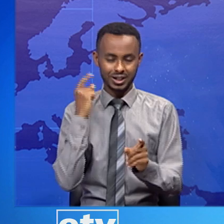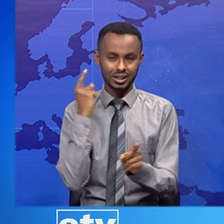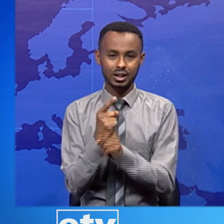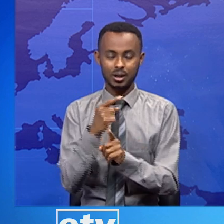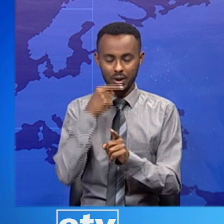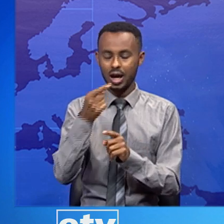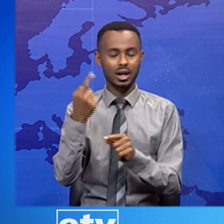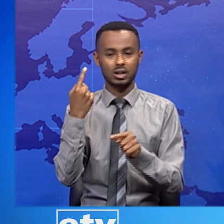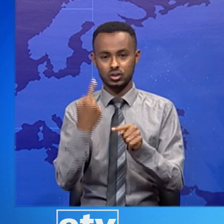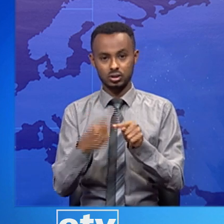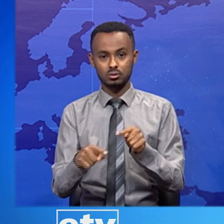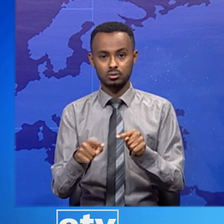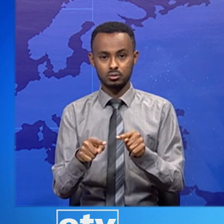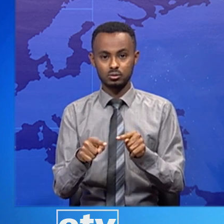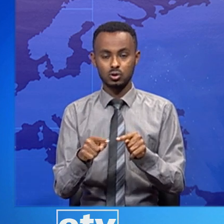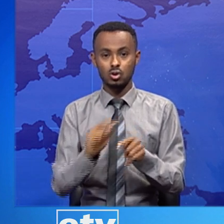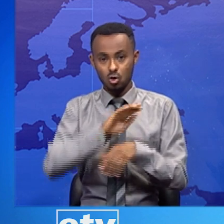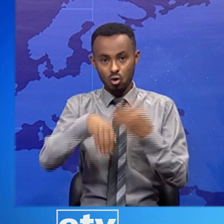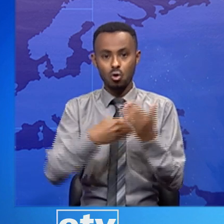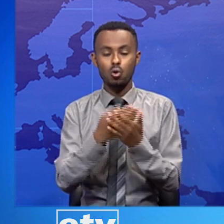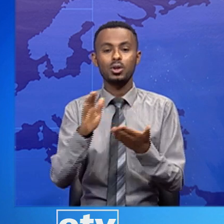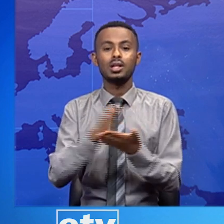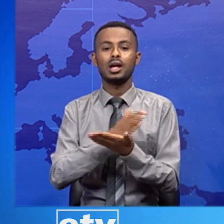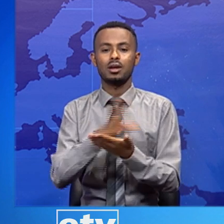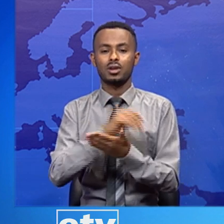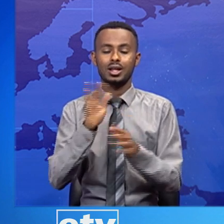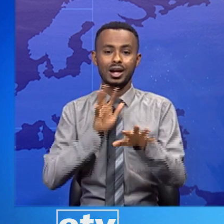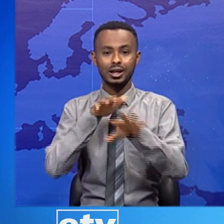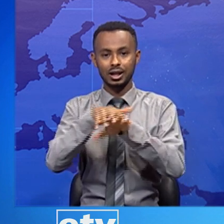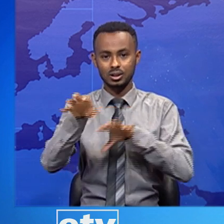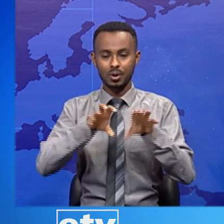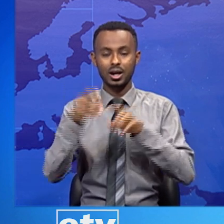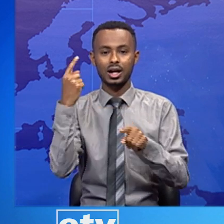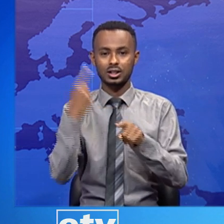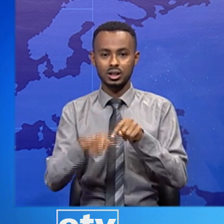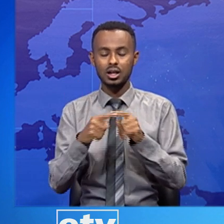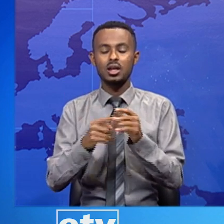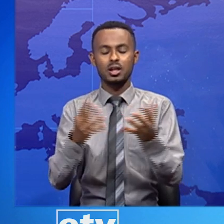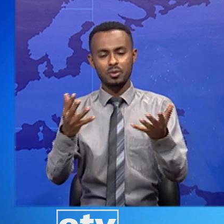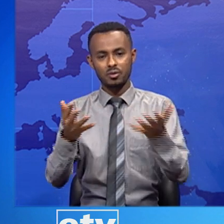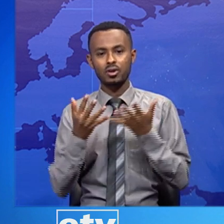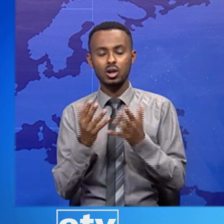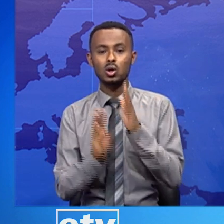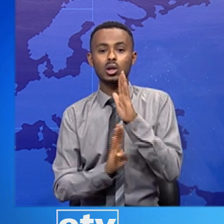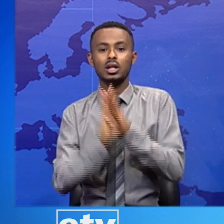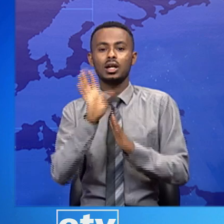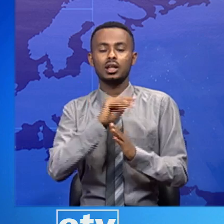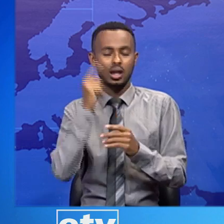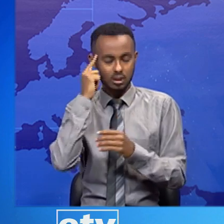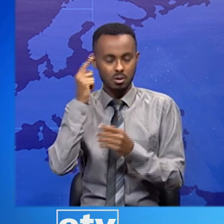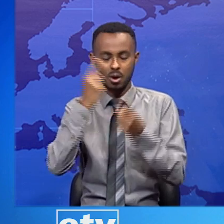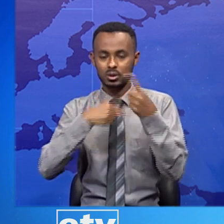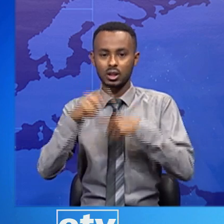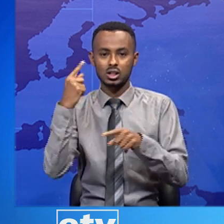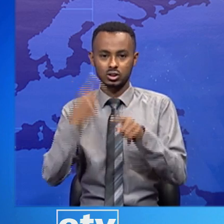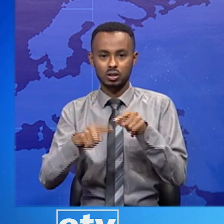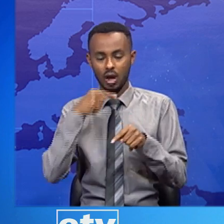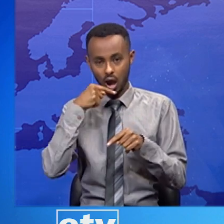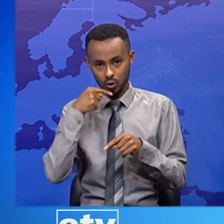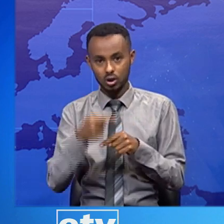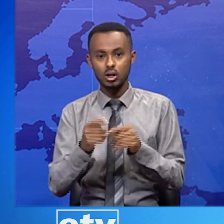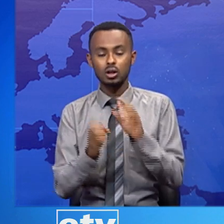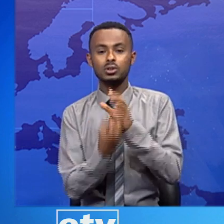በእርግጠኝነት መናገር አልችልም። ሁሉንም ተሳታፊና ተካታች ማድረግ ካልቻልን የምንፈልገውን እድገትና ሳቢ ማምጣት አንችልም